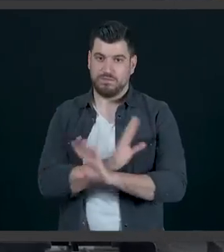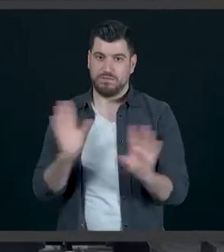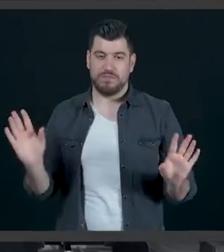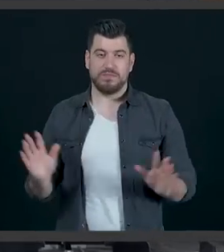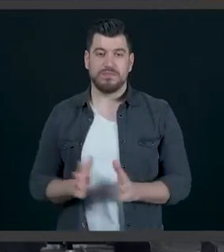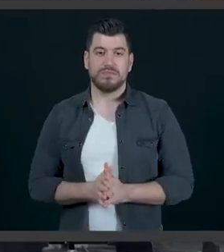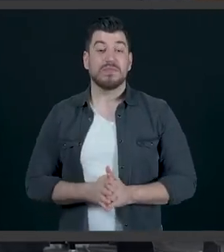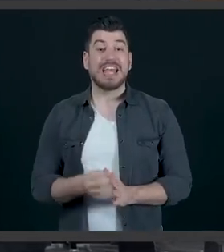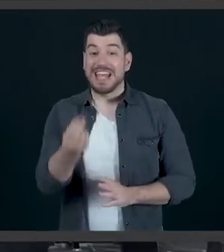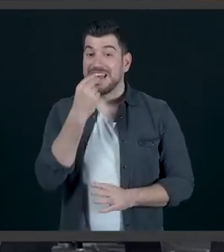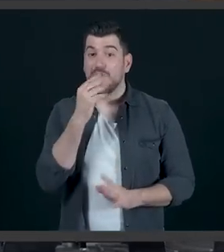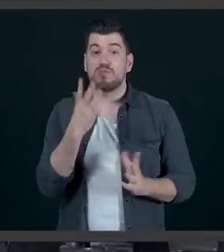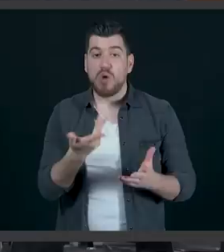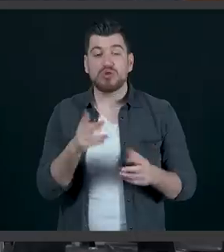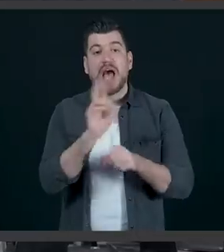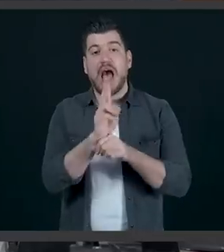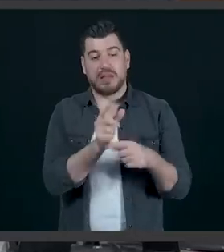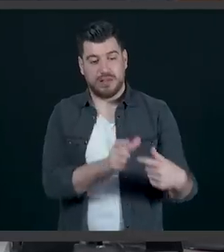Για να τα φάμε, τα βάζουμε σε χαρτάκια.